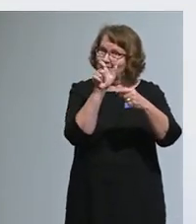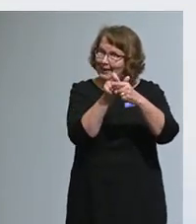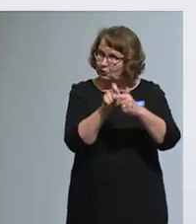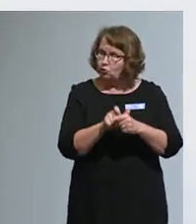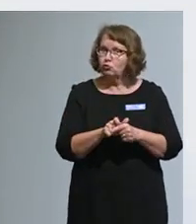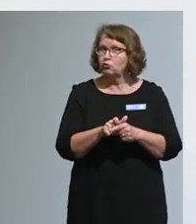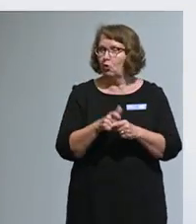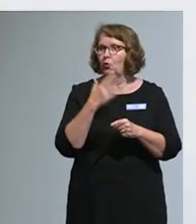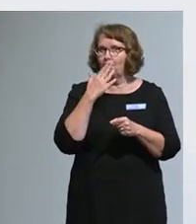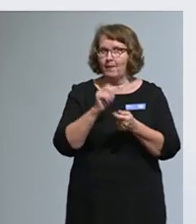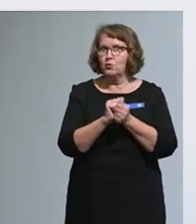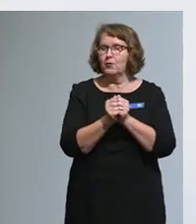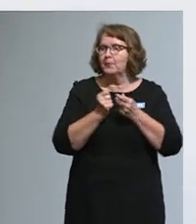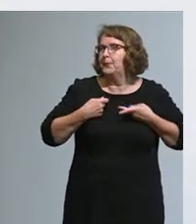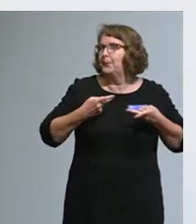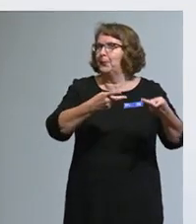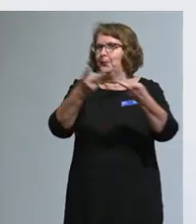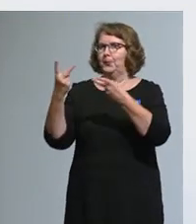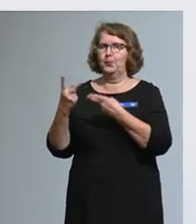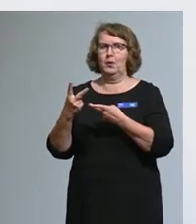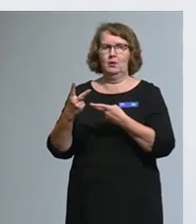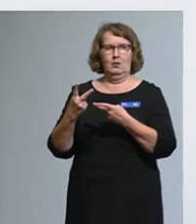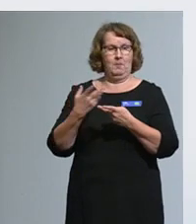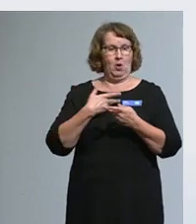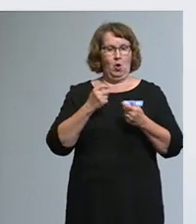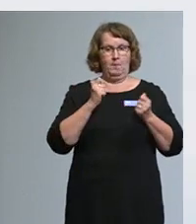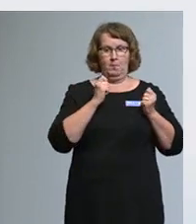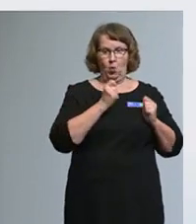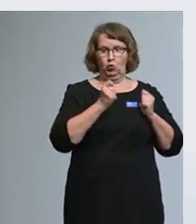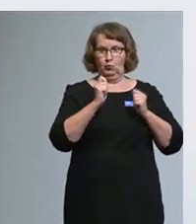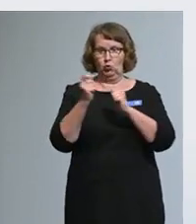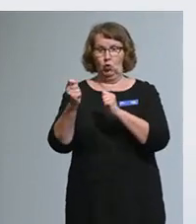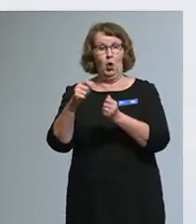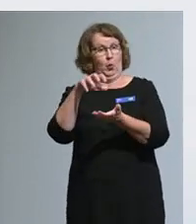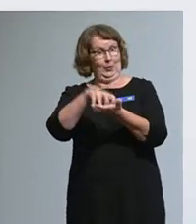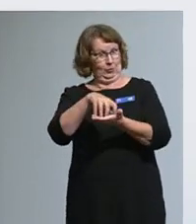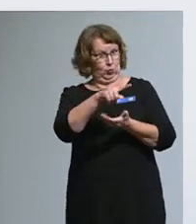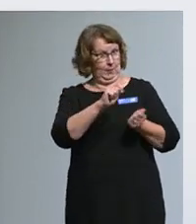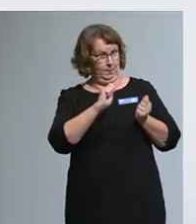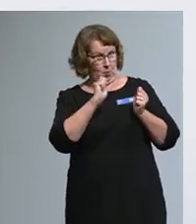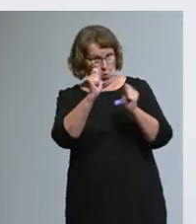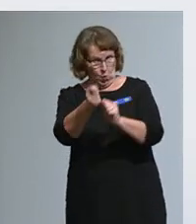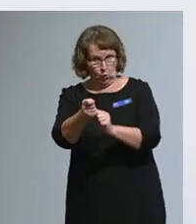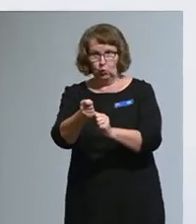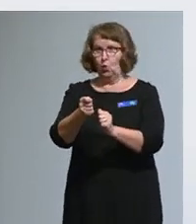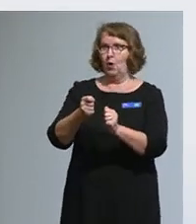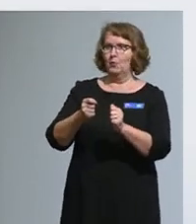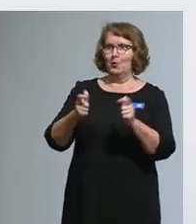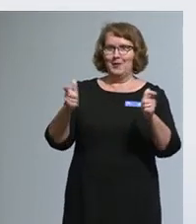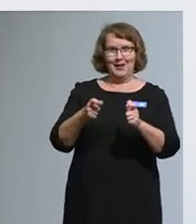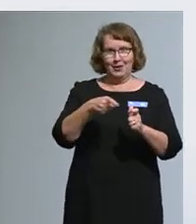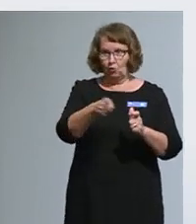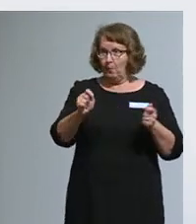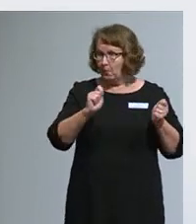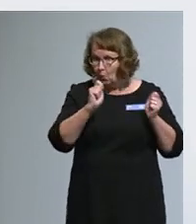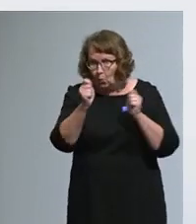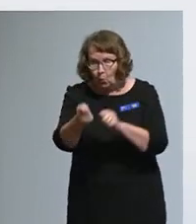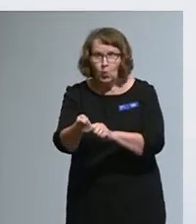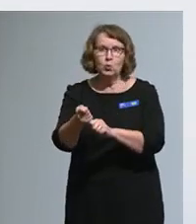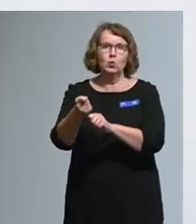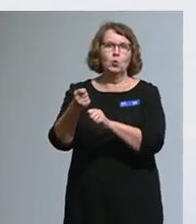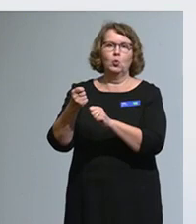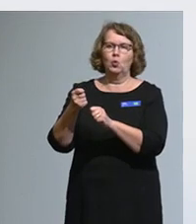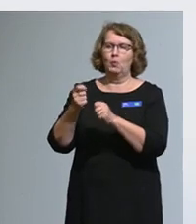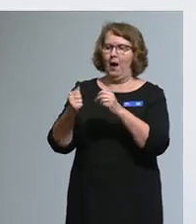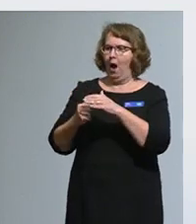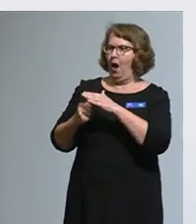monia muutoksia, ja sen takia, jos nyt tässä yhteiskunnassa on tapahtunut muutoksia, mutta myöskin tässä järjestökentällä, ja sitten tässä tietenkin